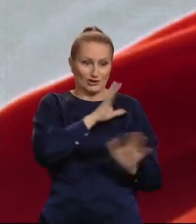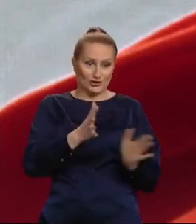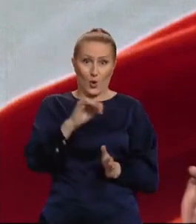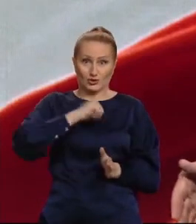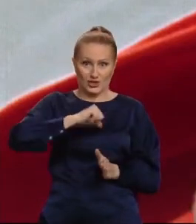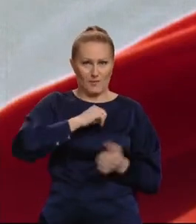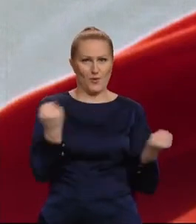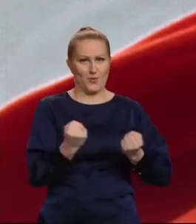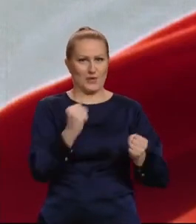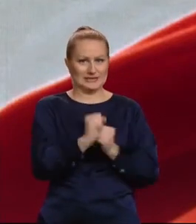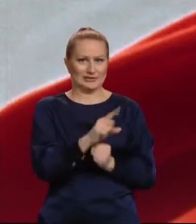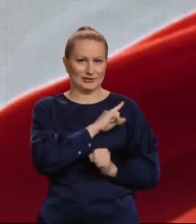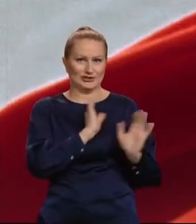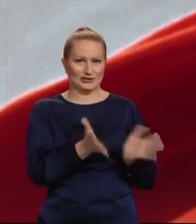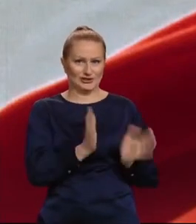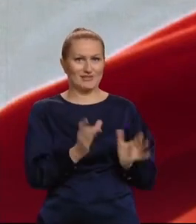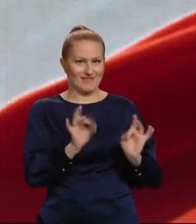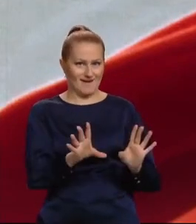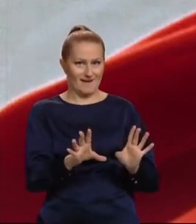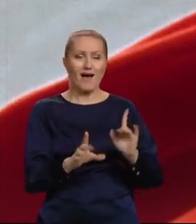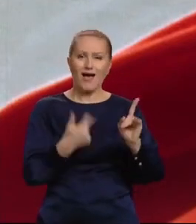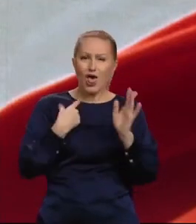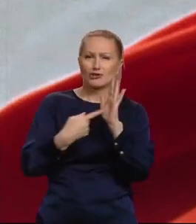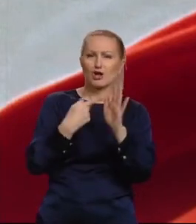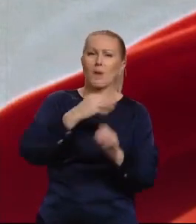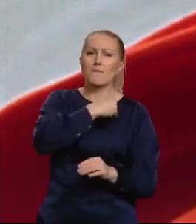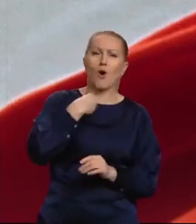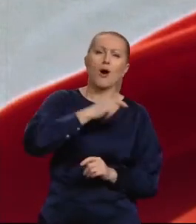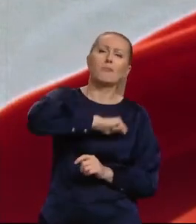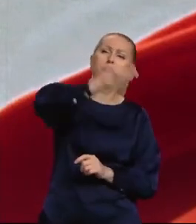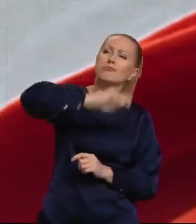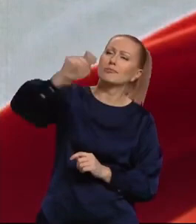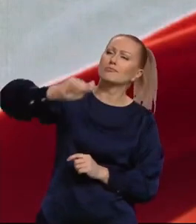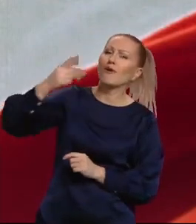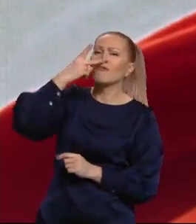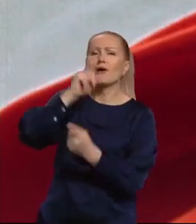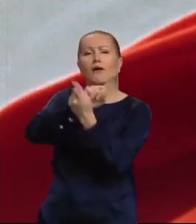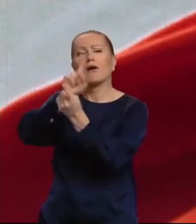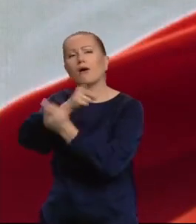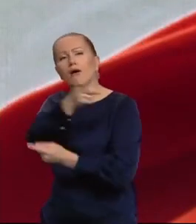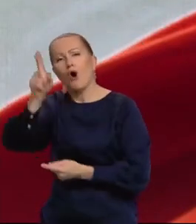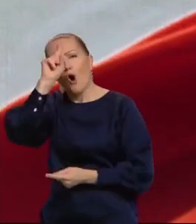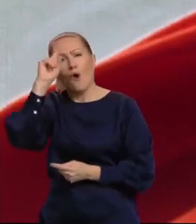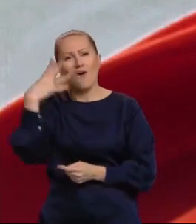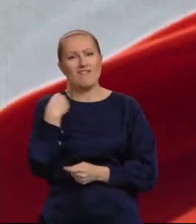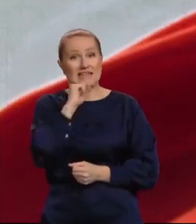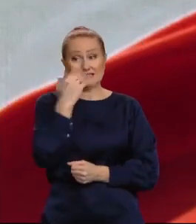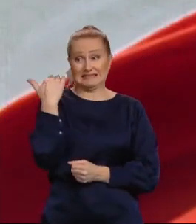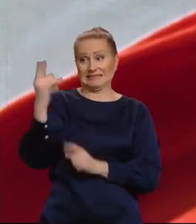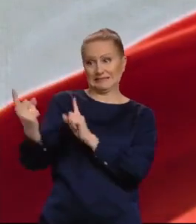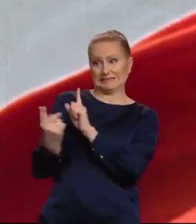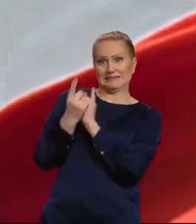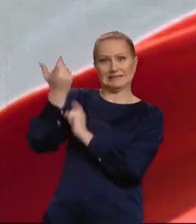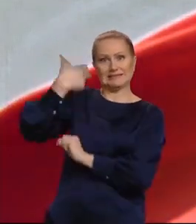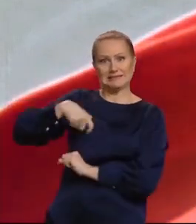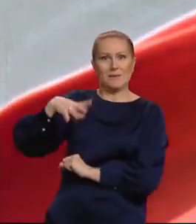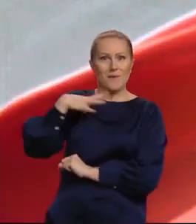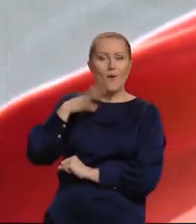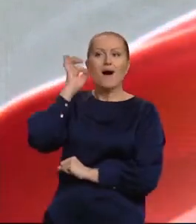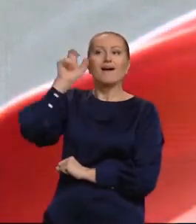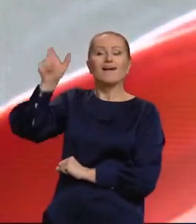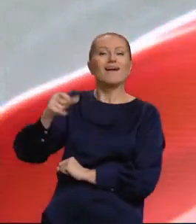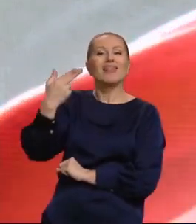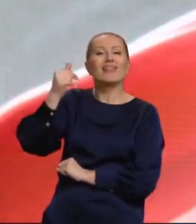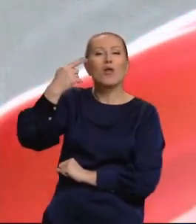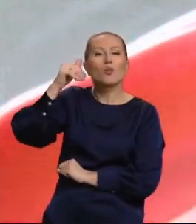emeryturę. Ja jeżdżę bardzo często po Polsce i spotykam się z seniorami. Ostatnio podeszła do mnie pani Danuta w